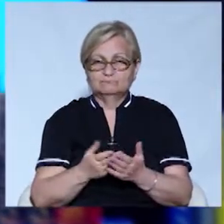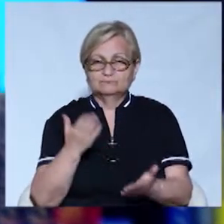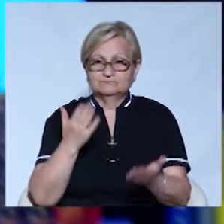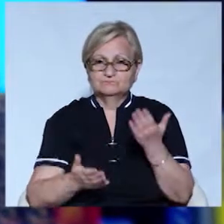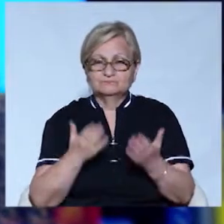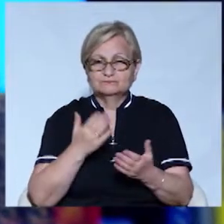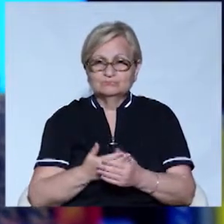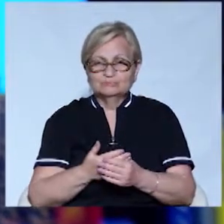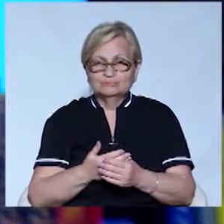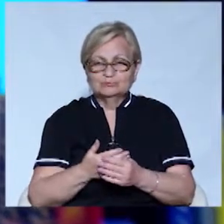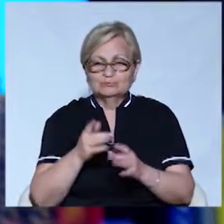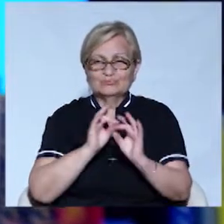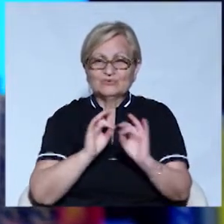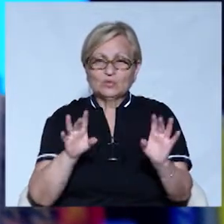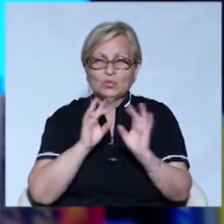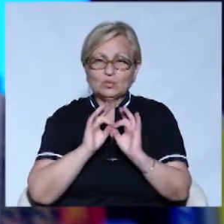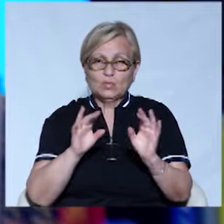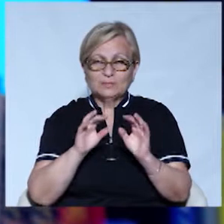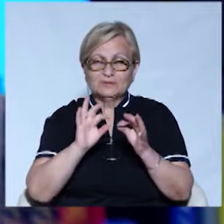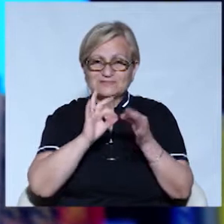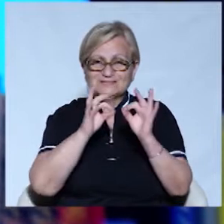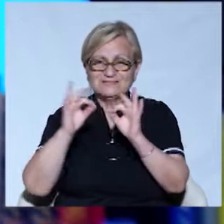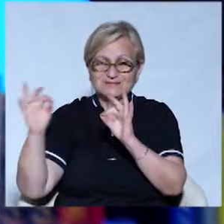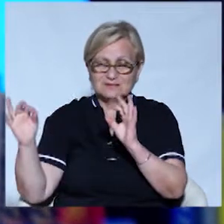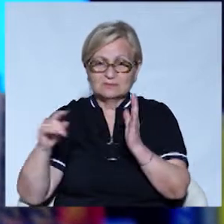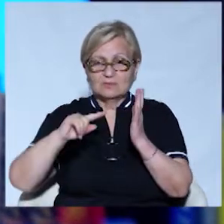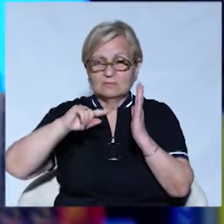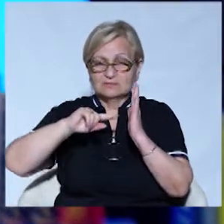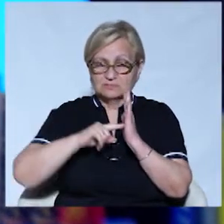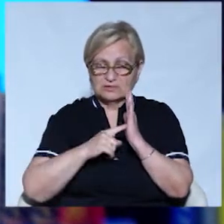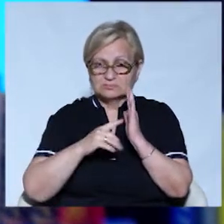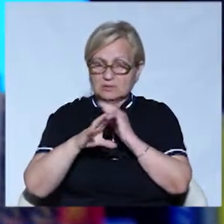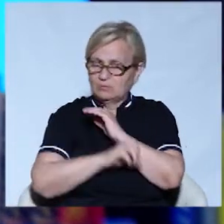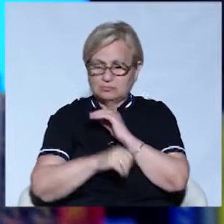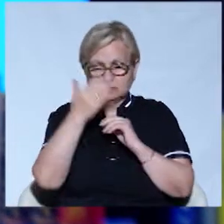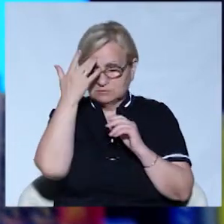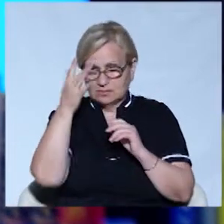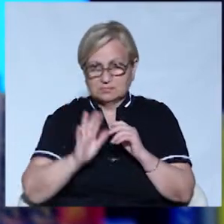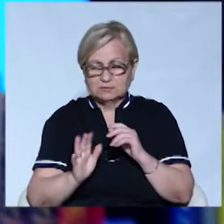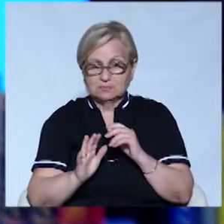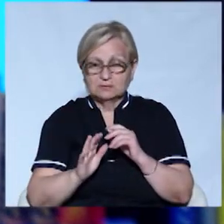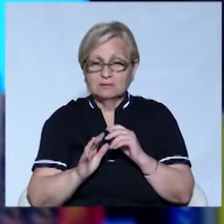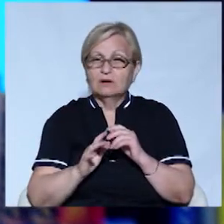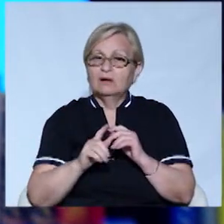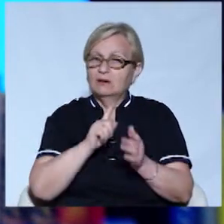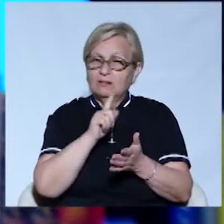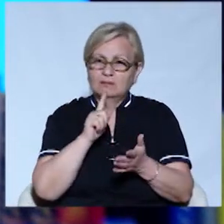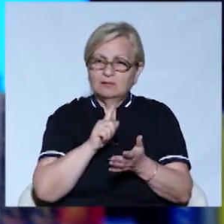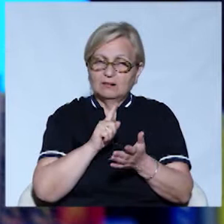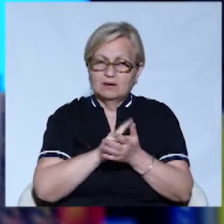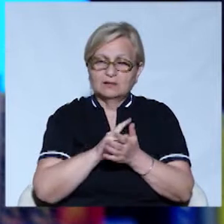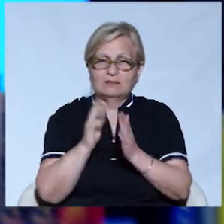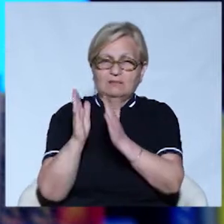ალბათ ცხრობითი წინადადების ბოლოს წერტილი არ დაგავიწყდებოდათ. რა თქმა უნდა,